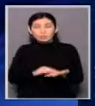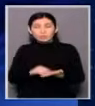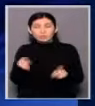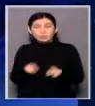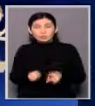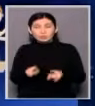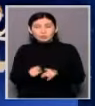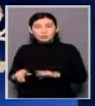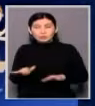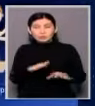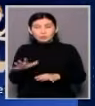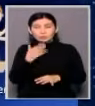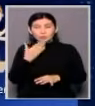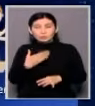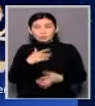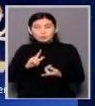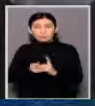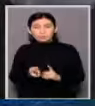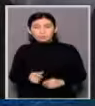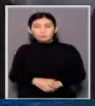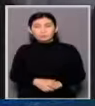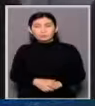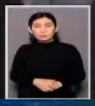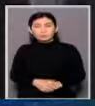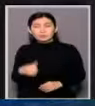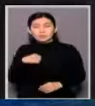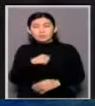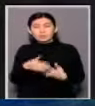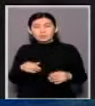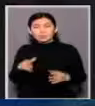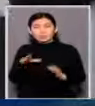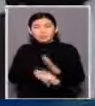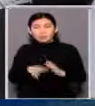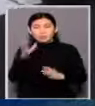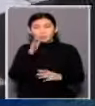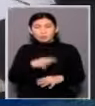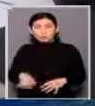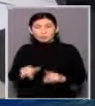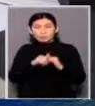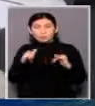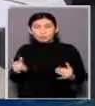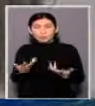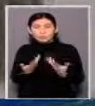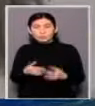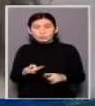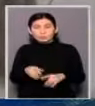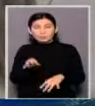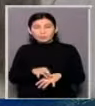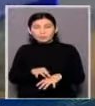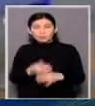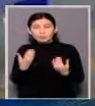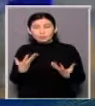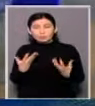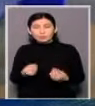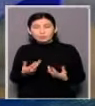одно действие, не любит перемен. По словам специалистов, в последнее время в области растет число детей с аутизмом. На